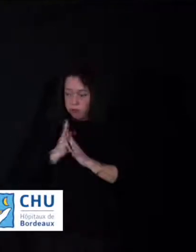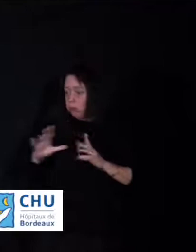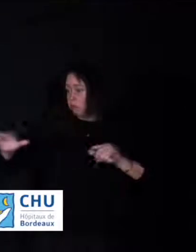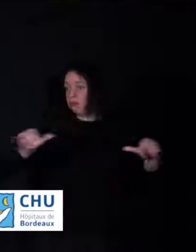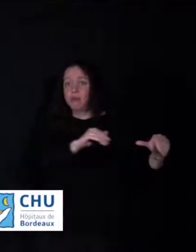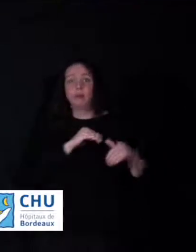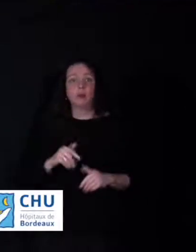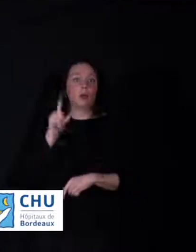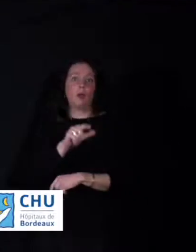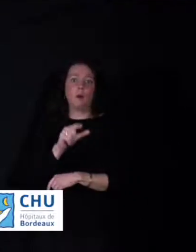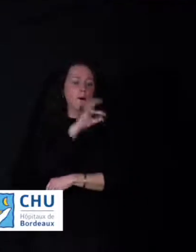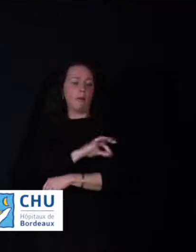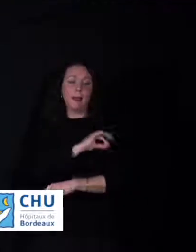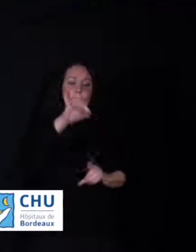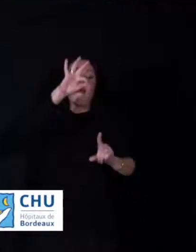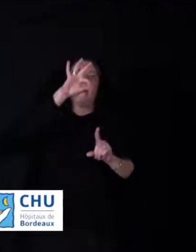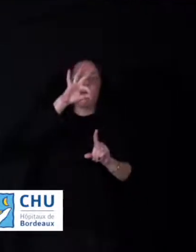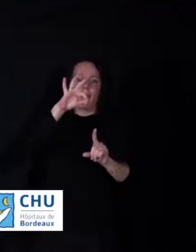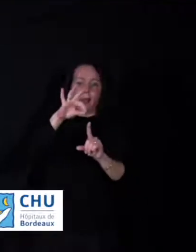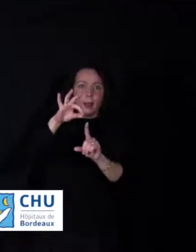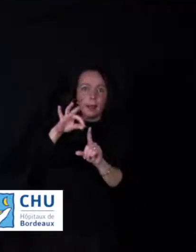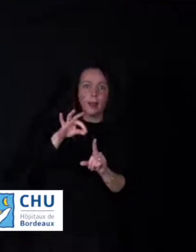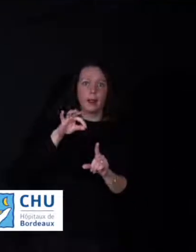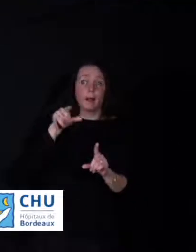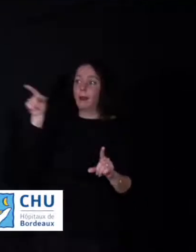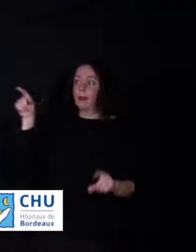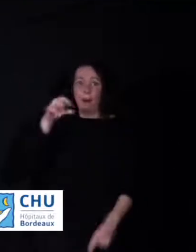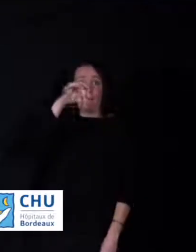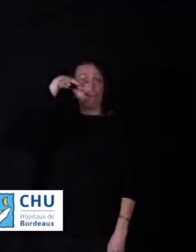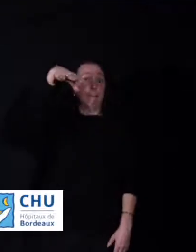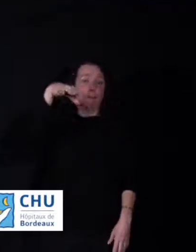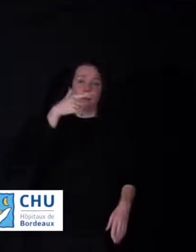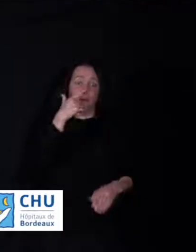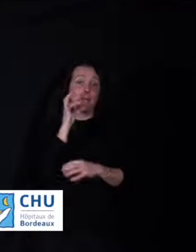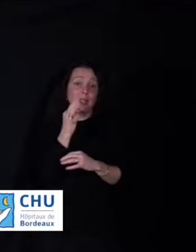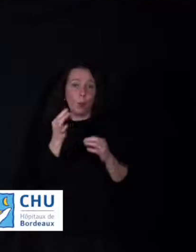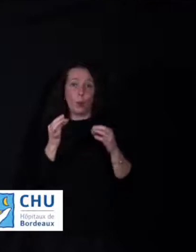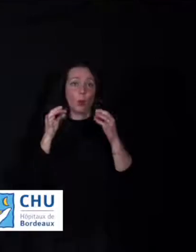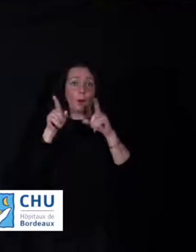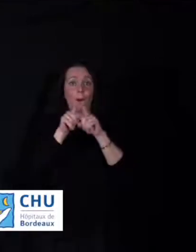vaccins, c'est vraiment, comme le dit Monsieur Tournier, la goutte d'eau dans l'océan.